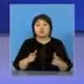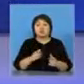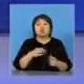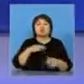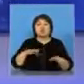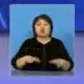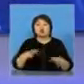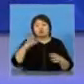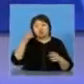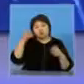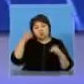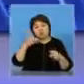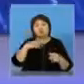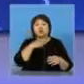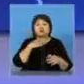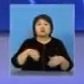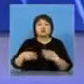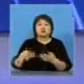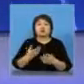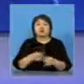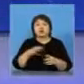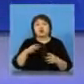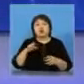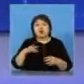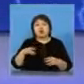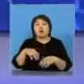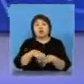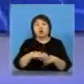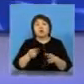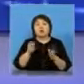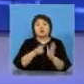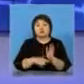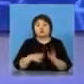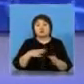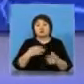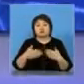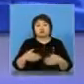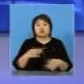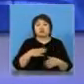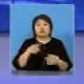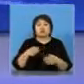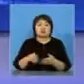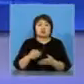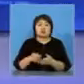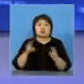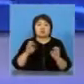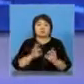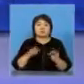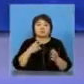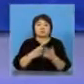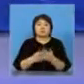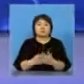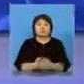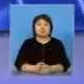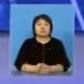жылқы мен мүйізді ірі қара етін ұсынды. Ал аудан халқы базар бағасынан арзан өнімді лезде сатып алды. Тақырыпты жәрмекеге қатысып